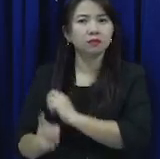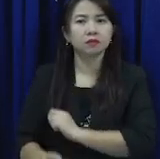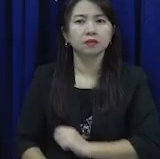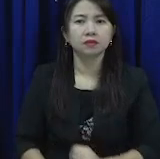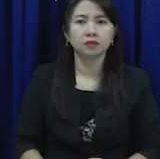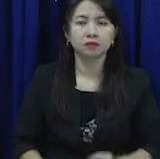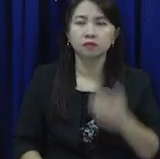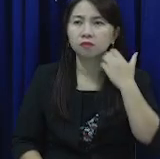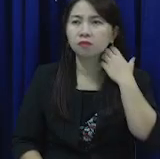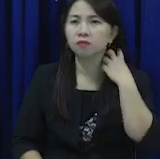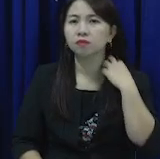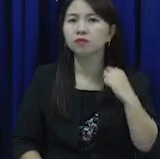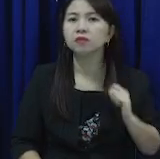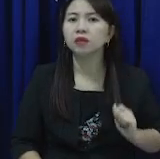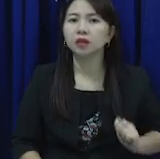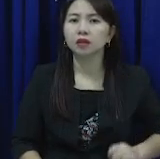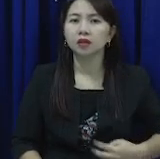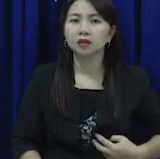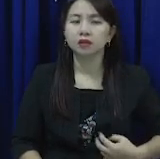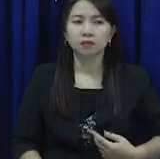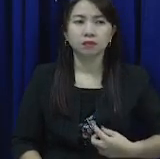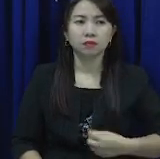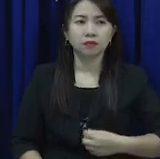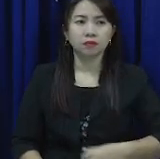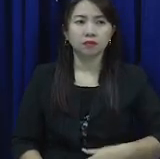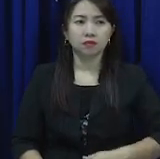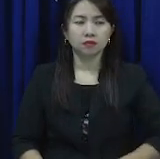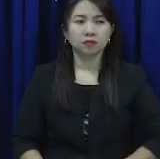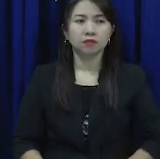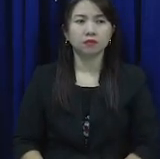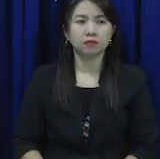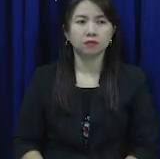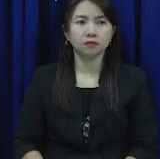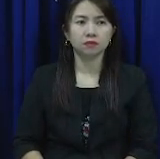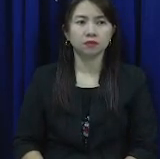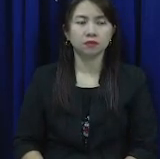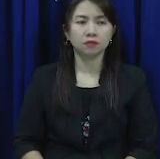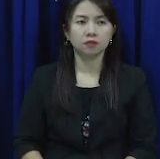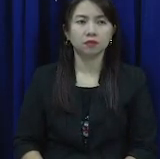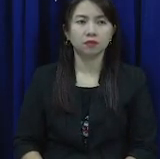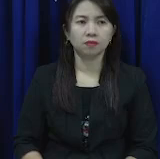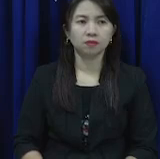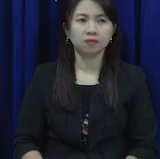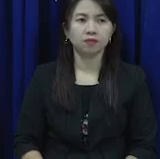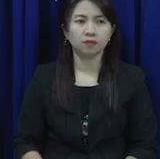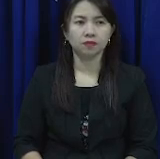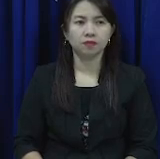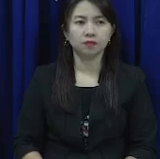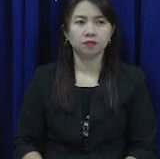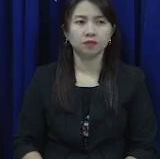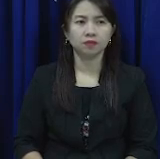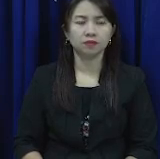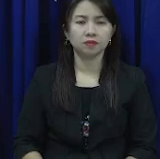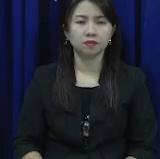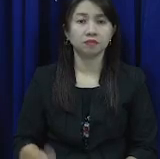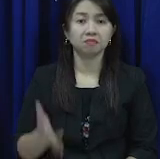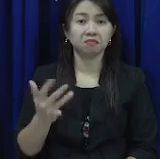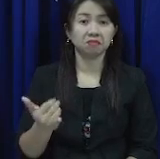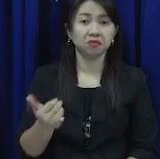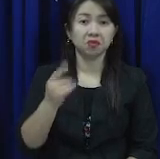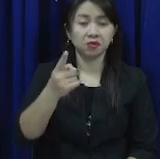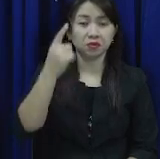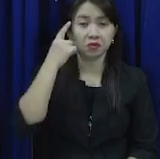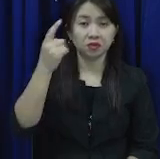gulang niyo y kakalaro mo yan pero ngayon dahil kakalaro mo nakakapagbigay ka na ng karangalan sa bansa o Parang ang gandang pakinggan oh